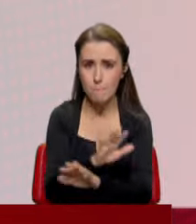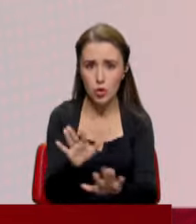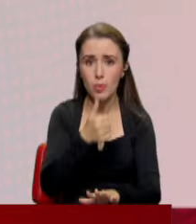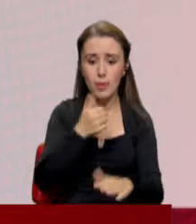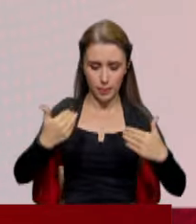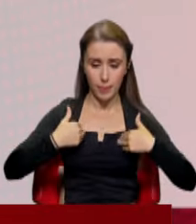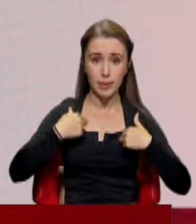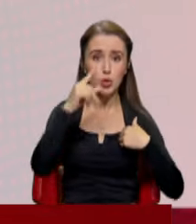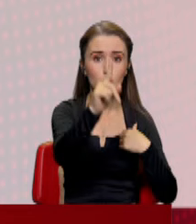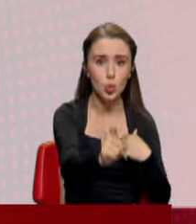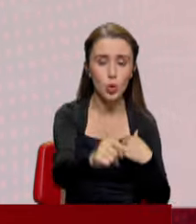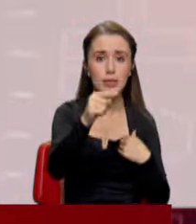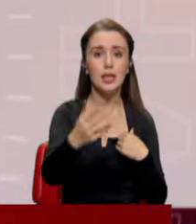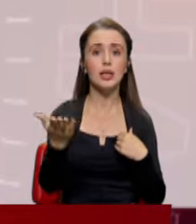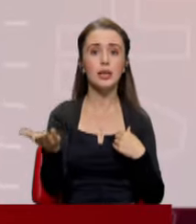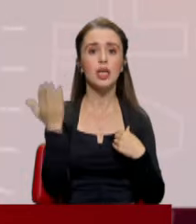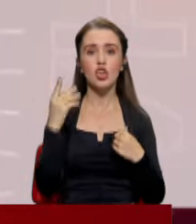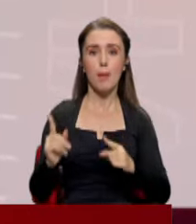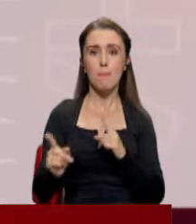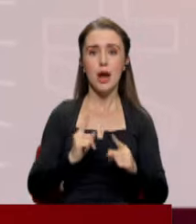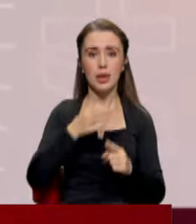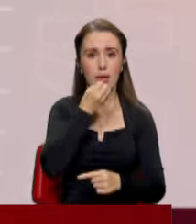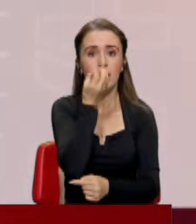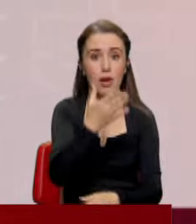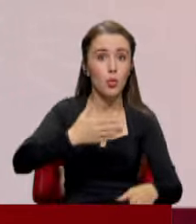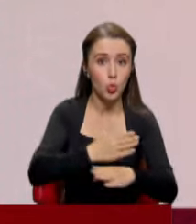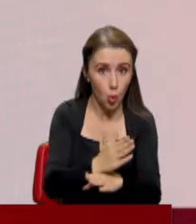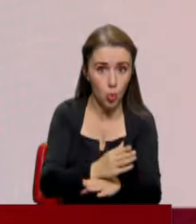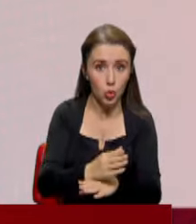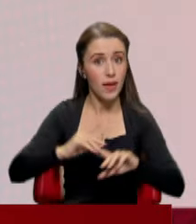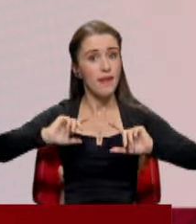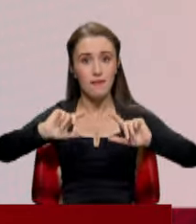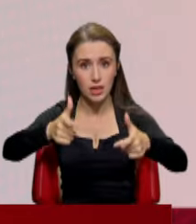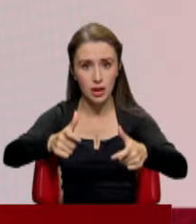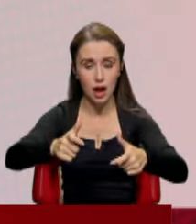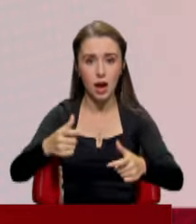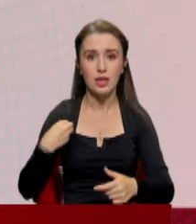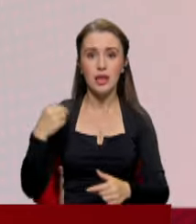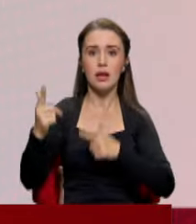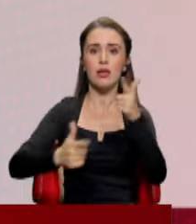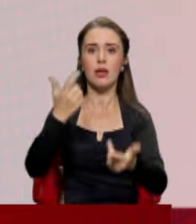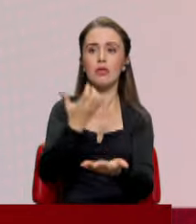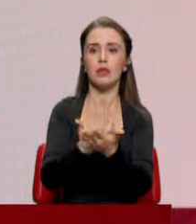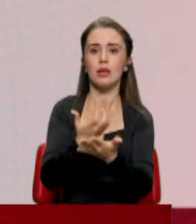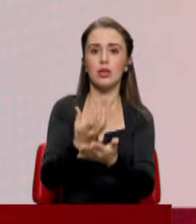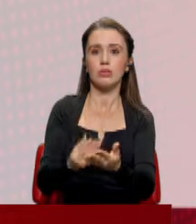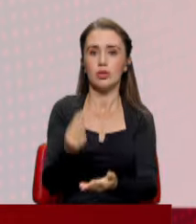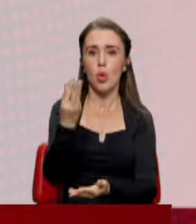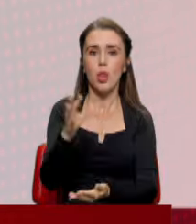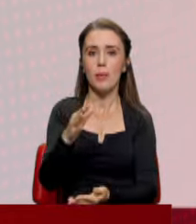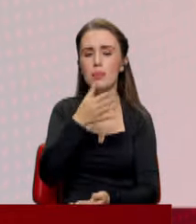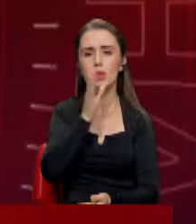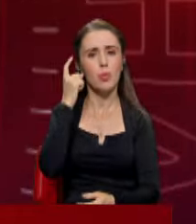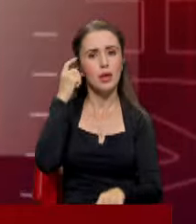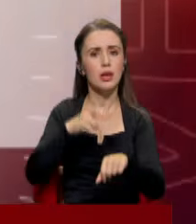baba olarak soruyorum Senin geçen celse verdiğin beyanlar doğru mu ifti mı Bak yeni kamera kayıtları çıkabilir Bilmiyorum